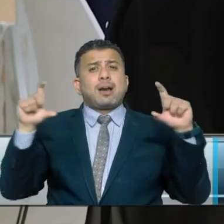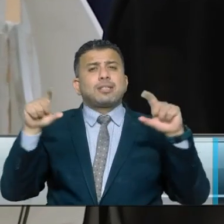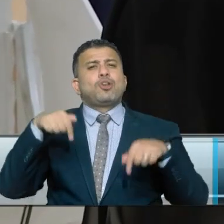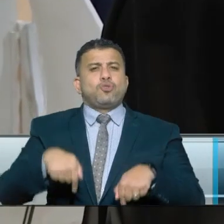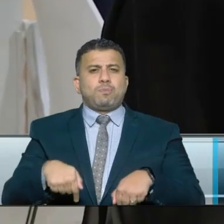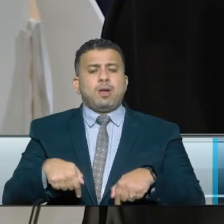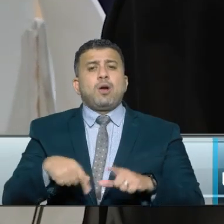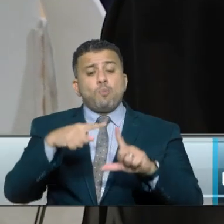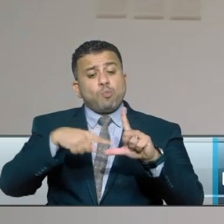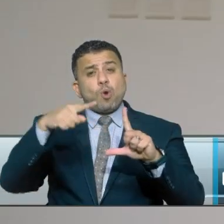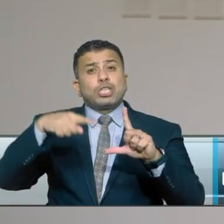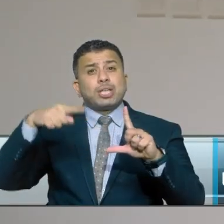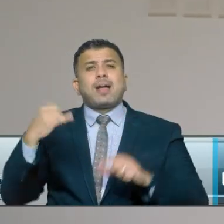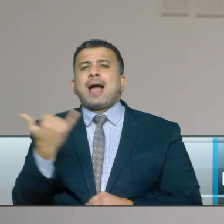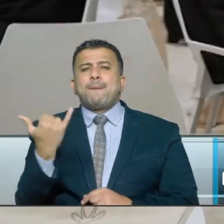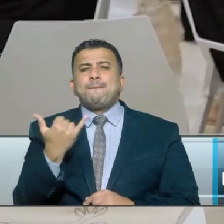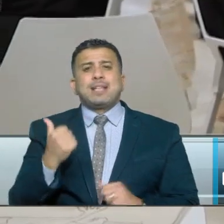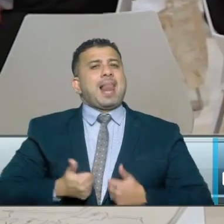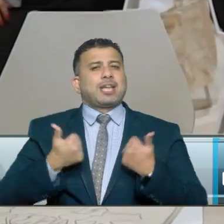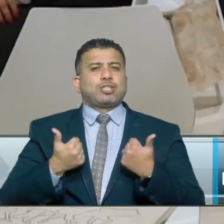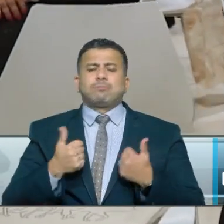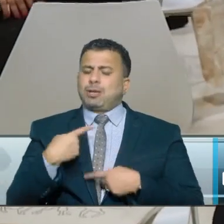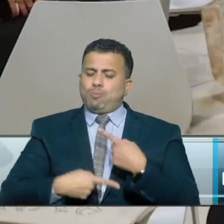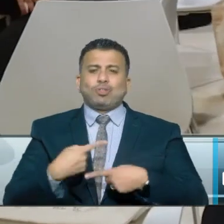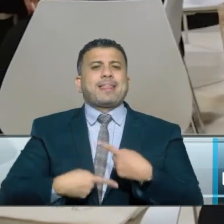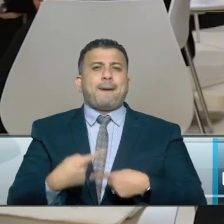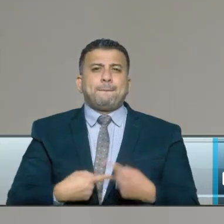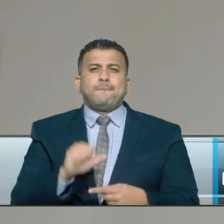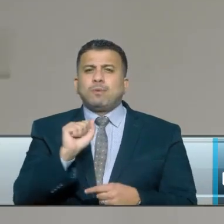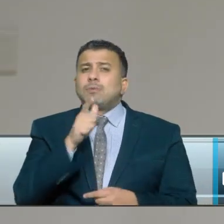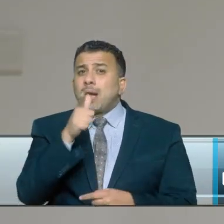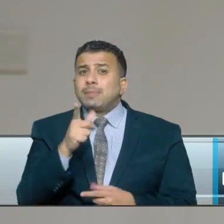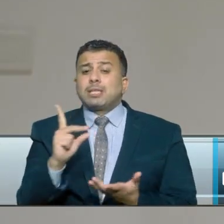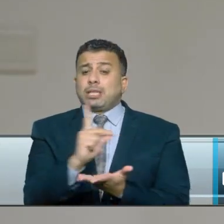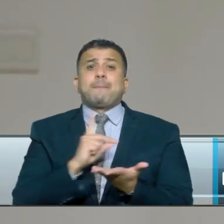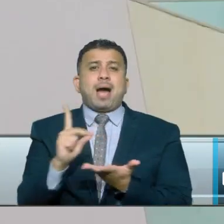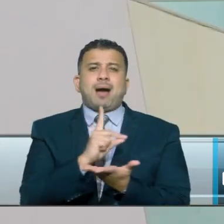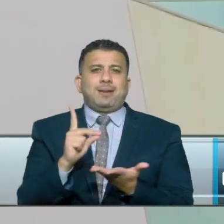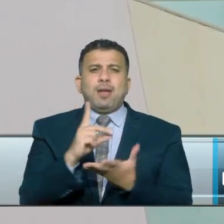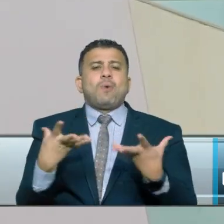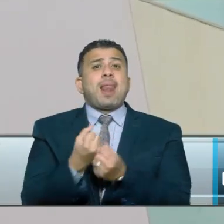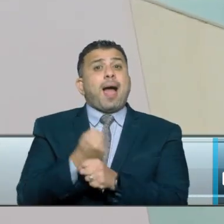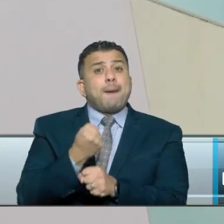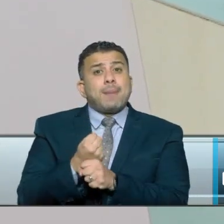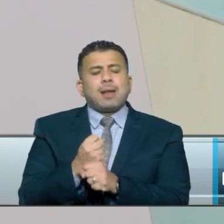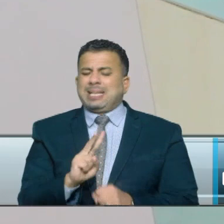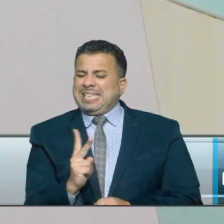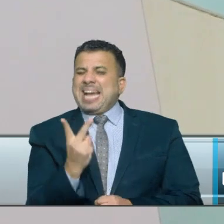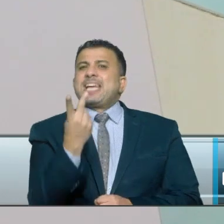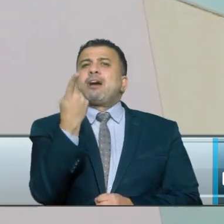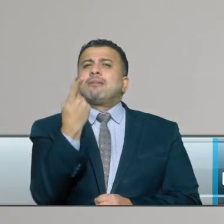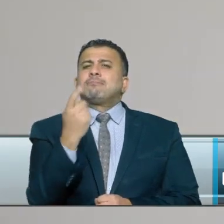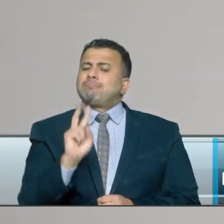شعارات هذا اليوم ما يؤشر الى اهميه العيش بشكل مستدام في وئام مع الطبيعه والعمل على